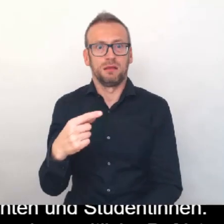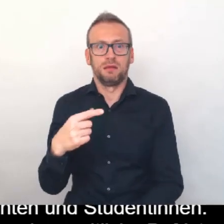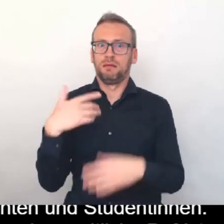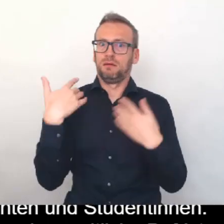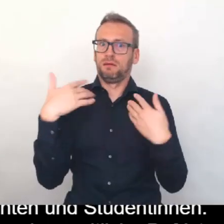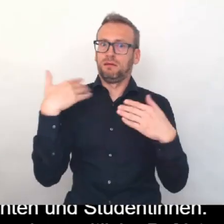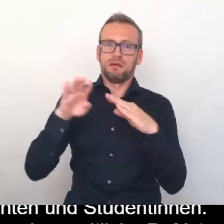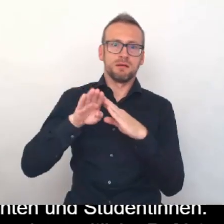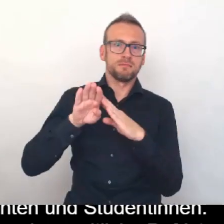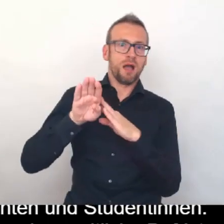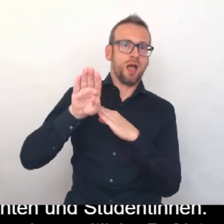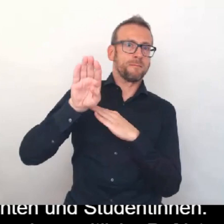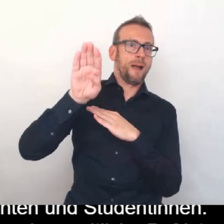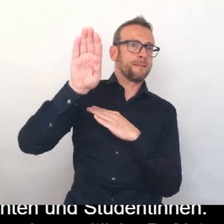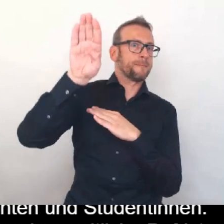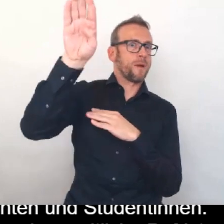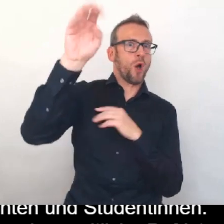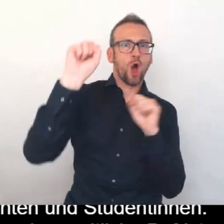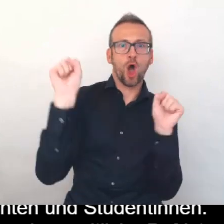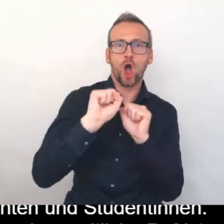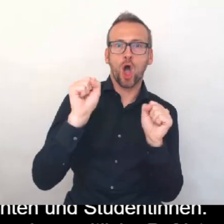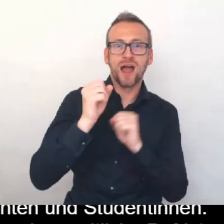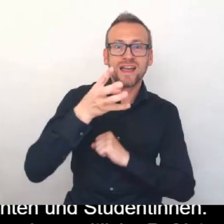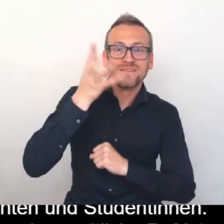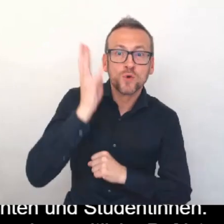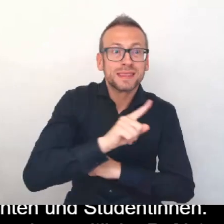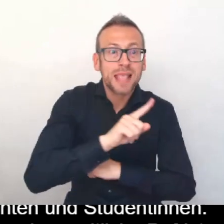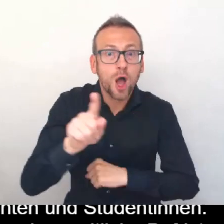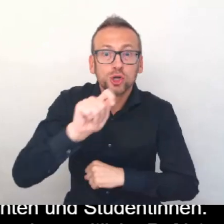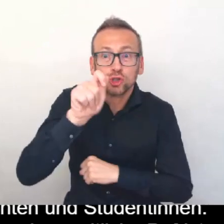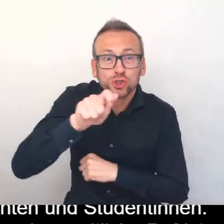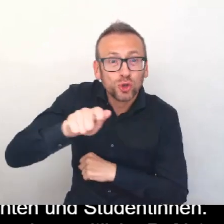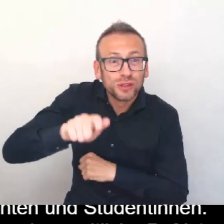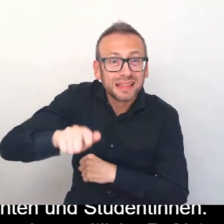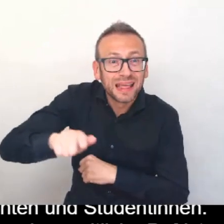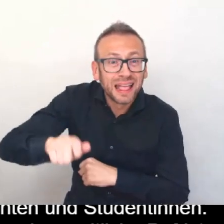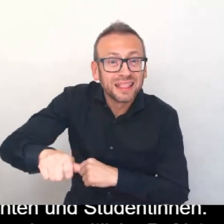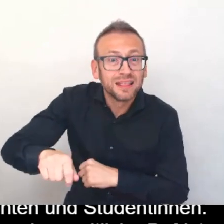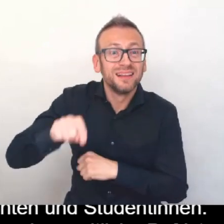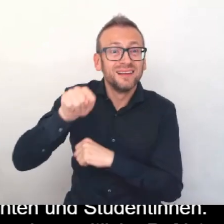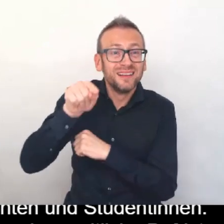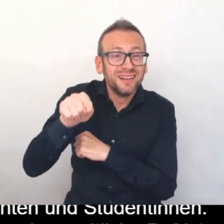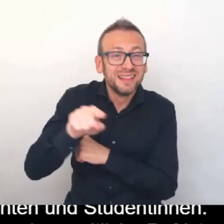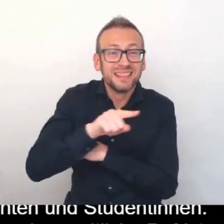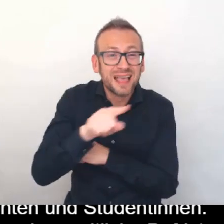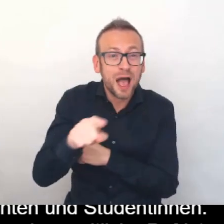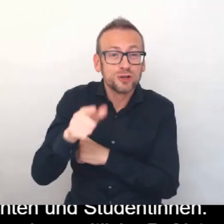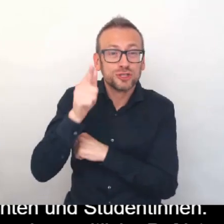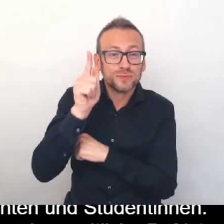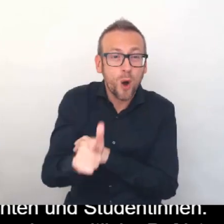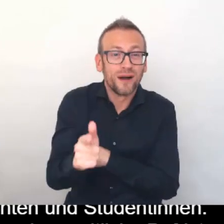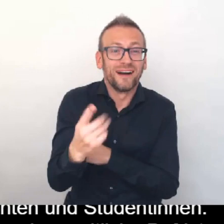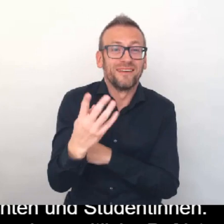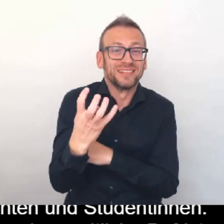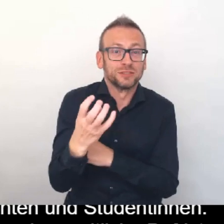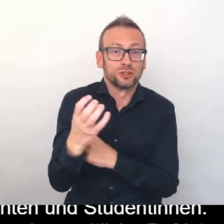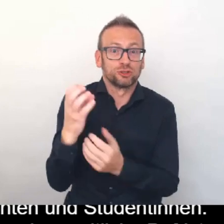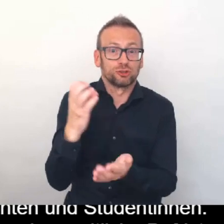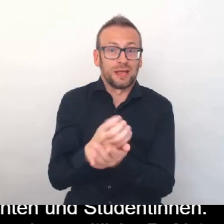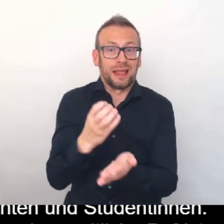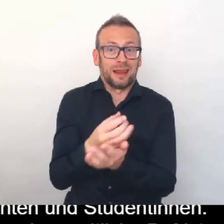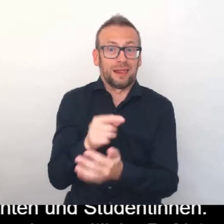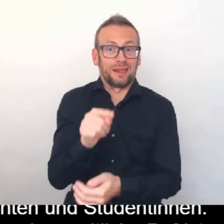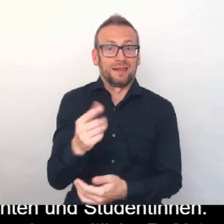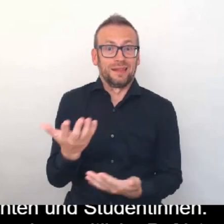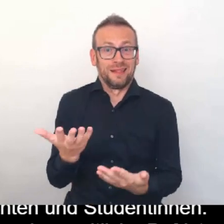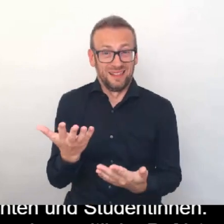diese 1240 kW-Stellen habe ich mit dem Herrn Emmer, mit dem Vertreter vom Akademischen Mittelbau, so viel diskutiert. Ich glaube, ich darf sagen, dass